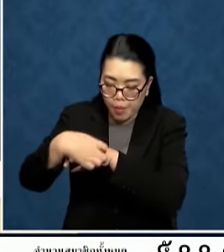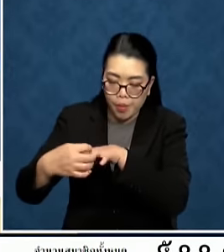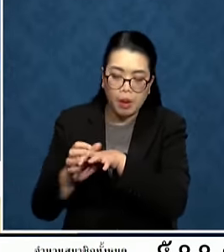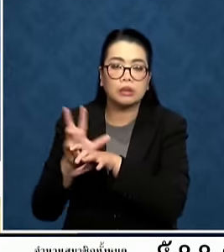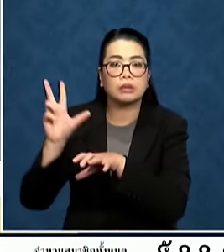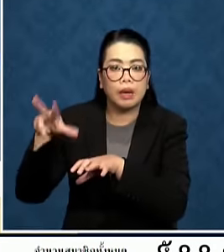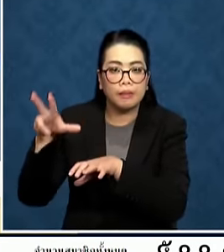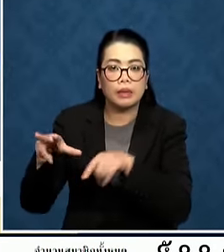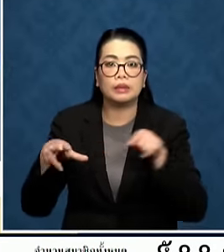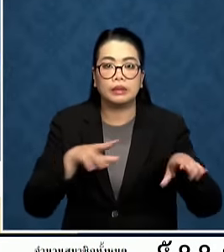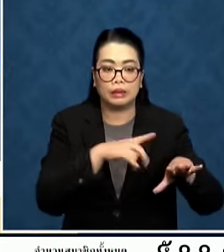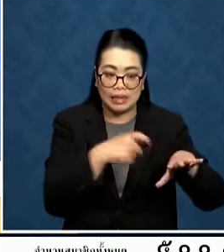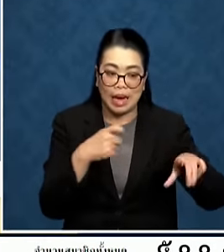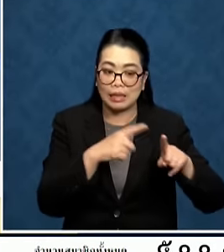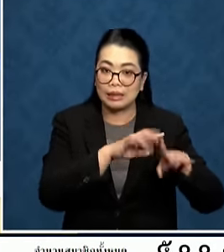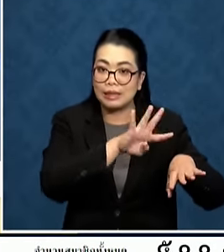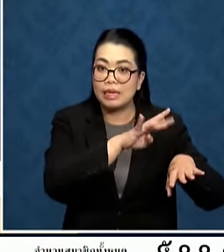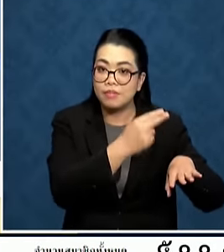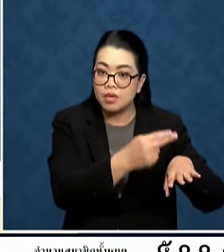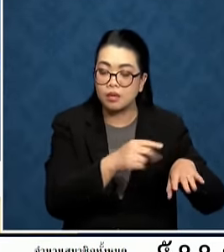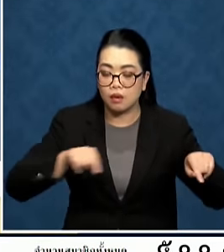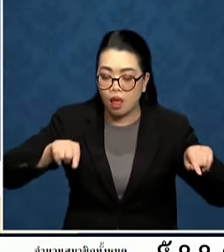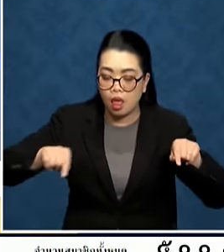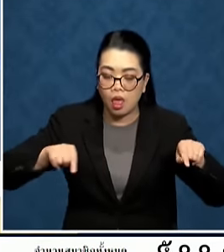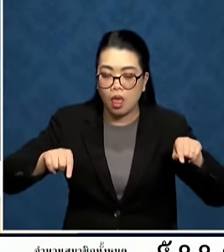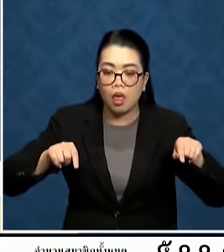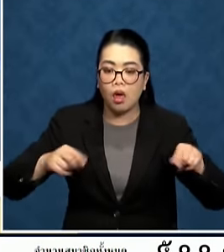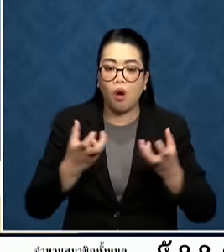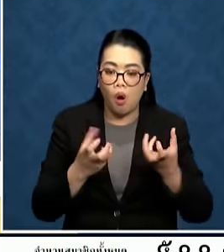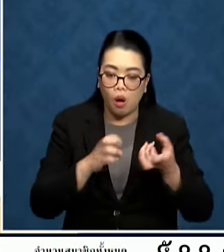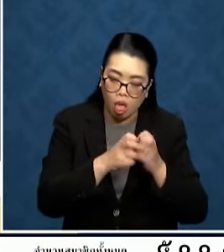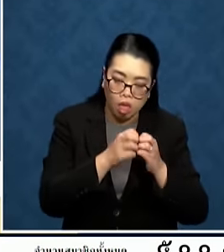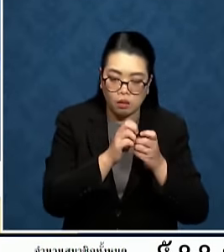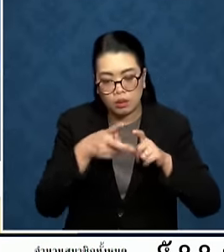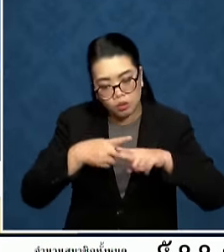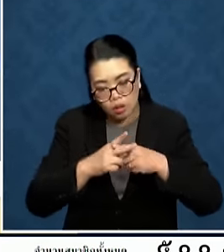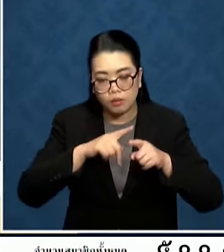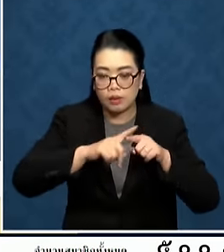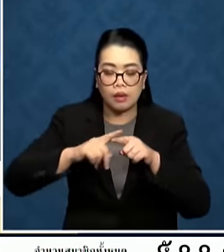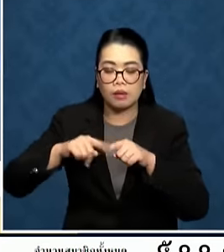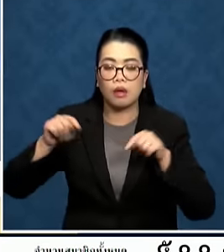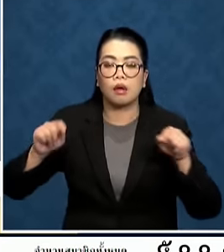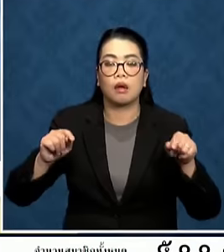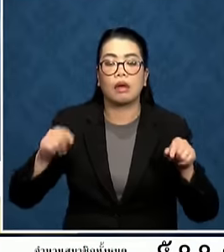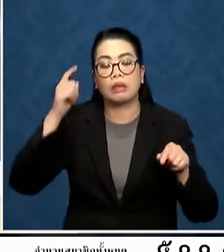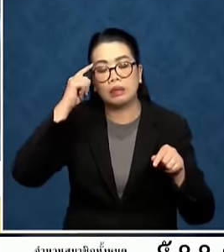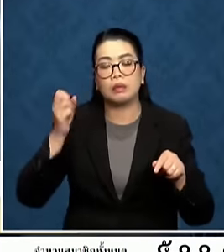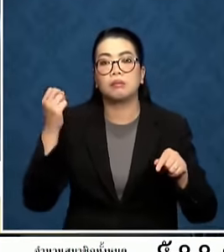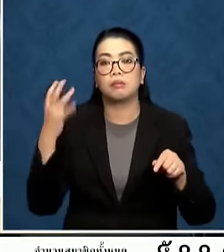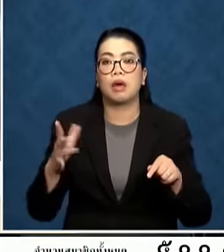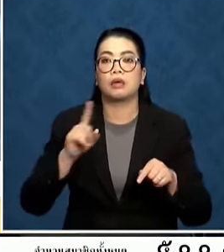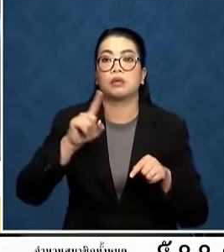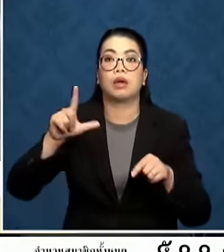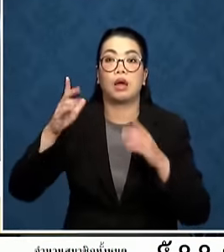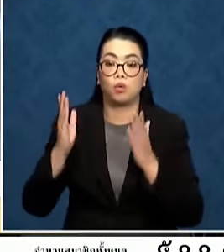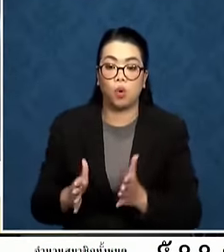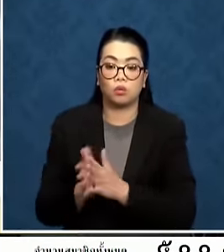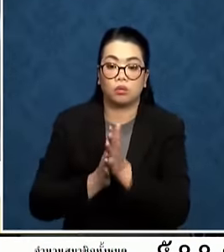เหล่านี้จึงเสี่ยงกระทบพี่น้องแรงงานในอุตสาหกรรมรถยนต์และอุตสาหกรรมเกี่ยวเนื่องจากการประเมินมีกว่า 1ล้าน